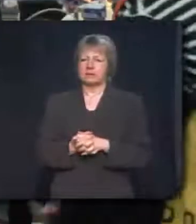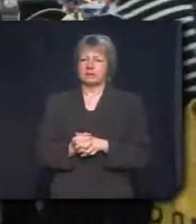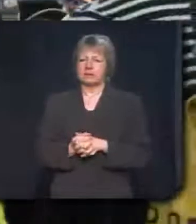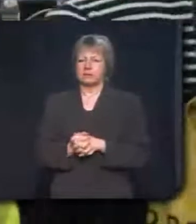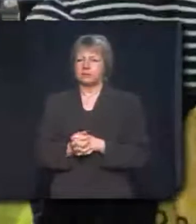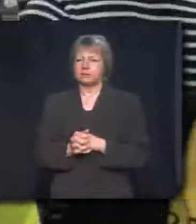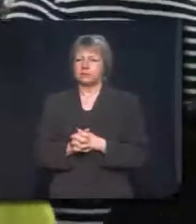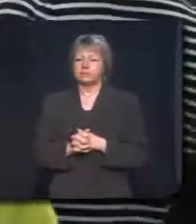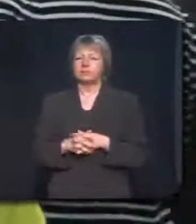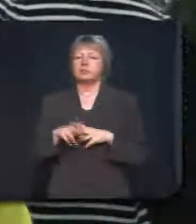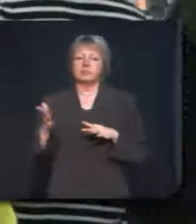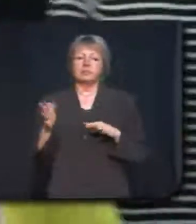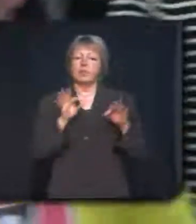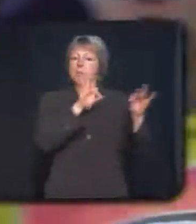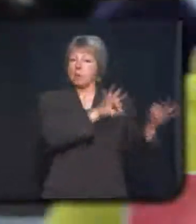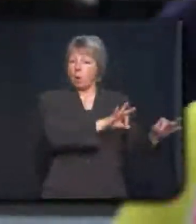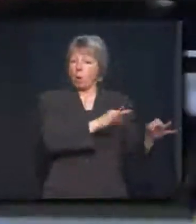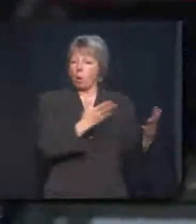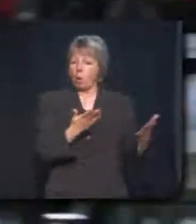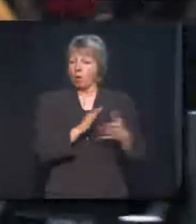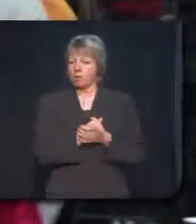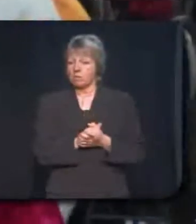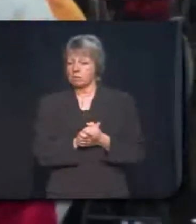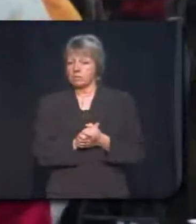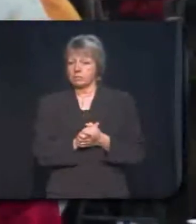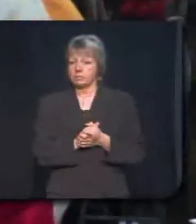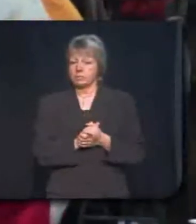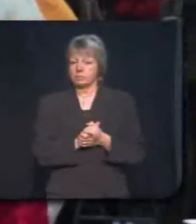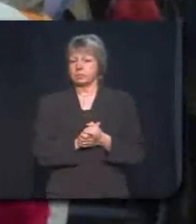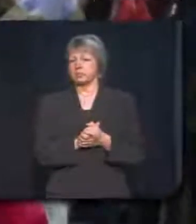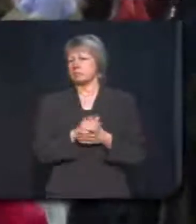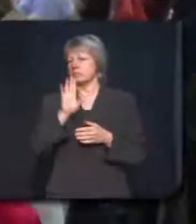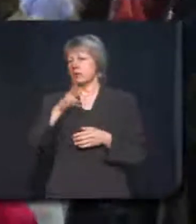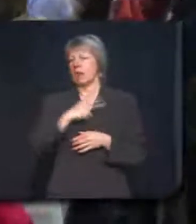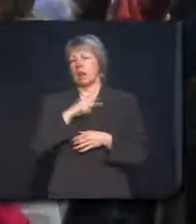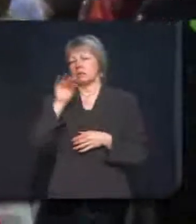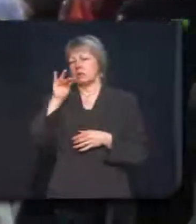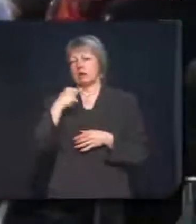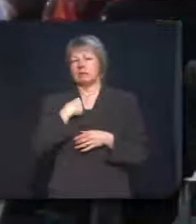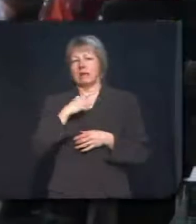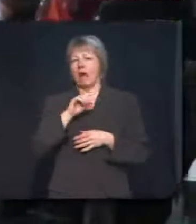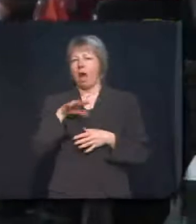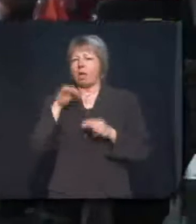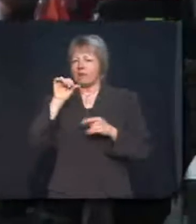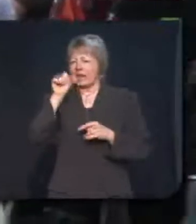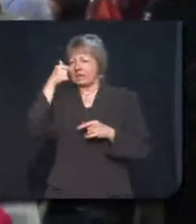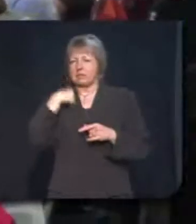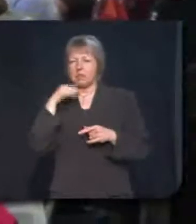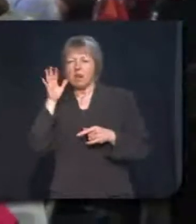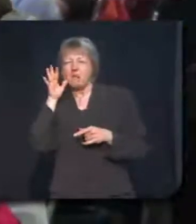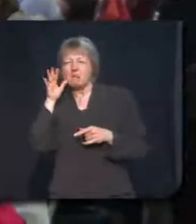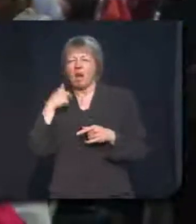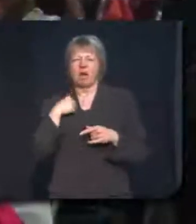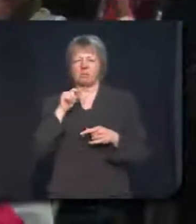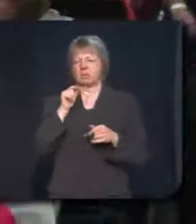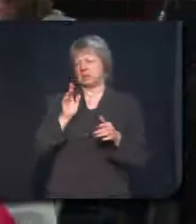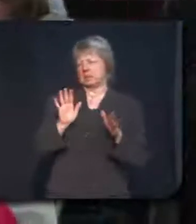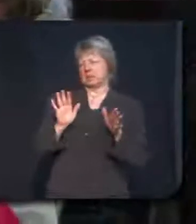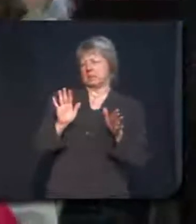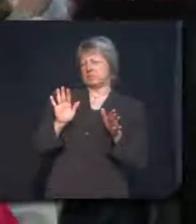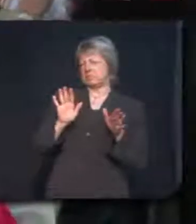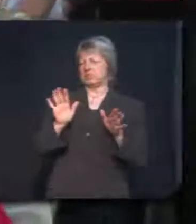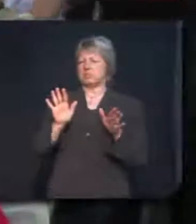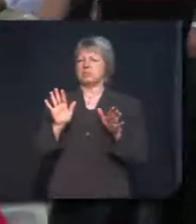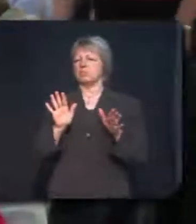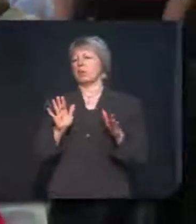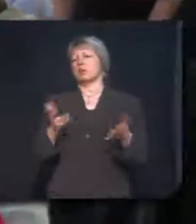pro ich muss sagen wie das erste Mal davon gehört habe habe aber Vorbehalte gehabt aber verdammt erstens